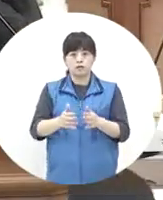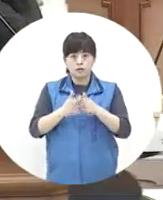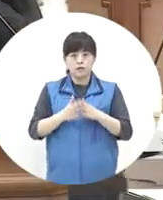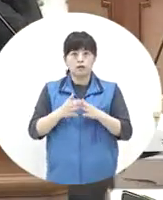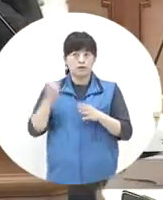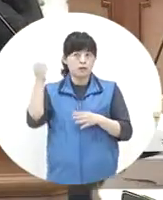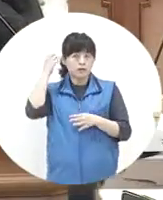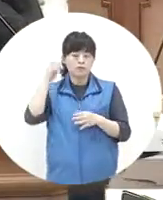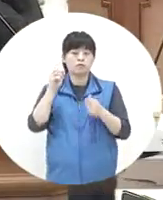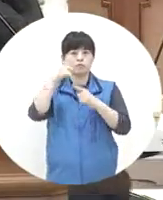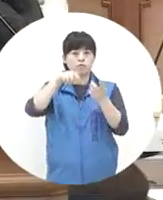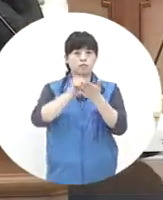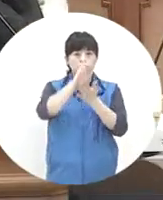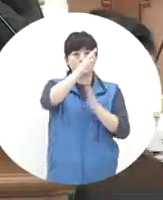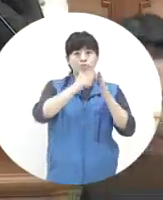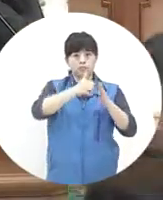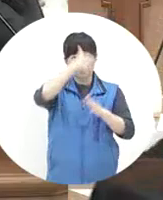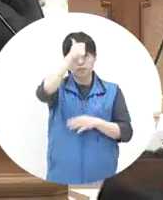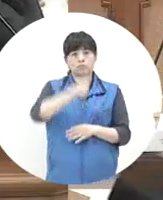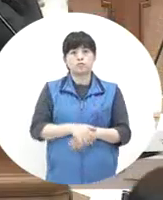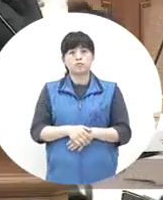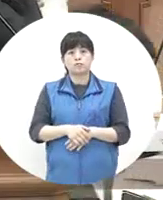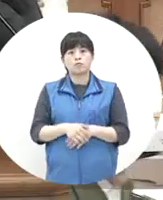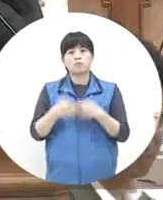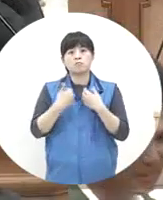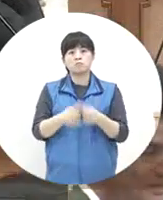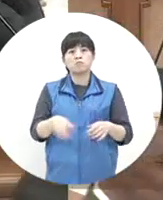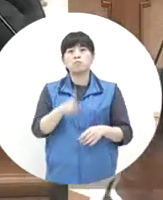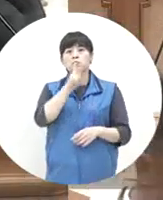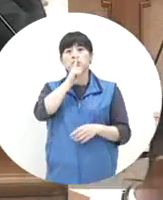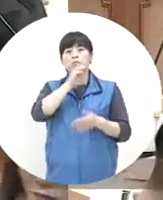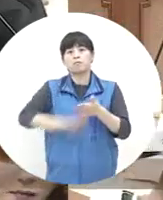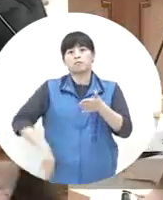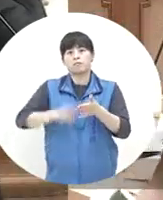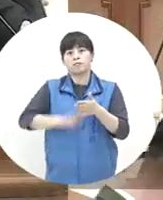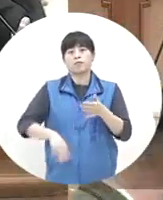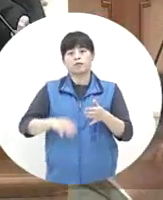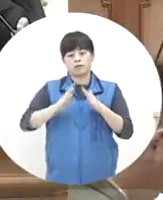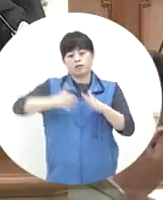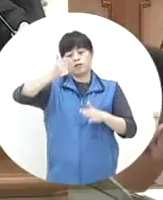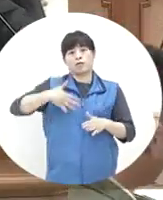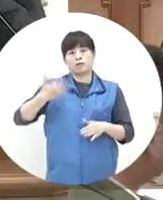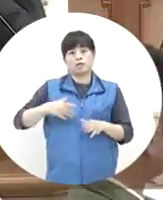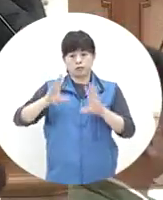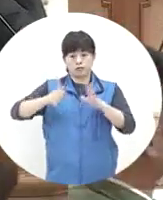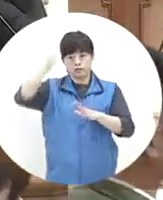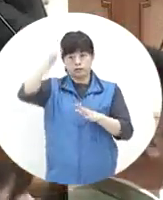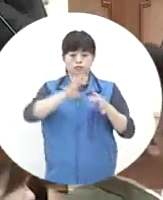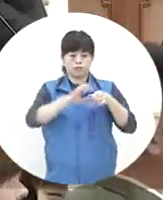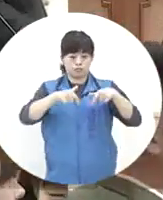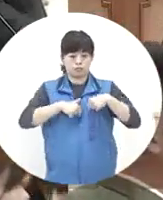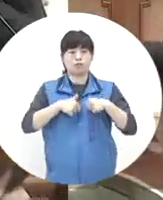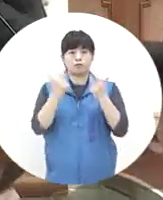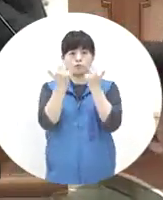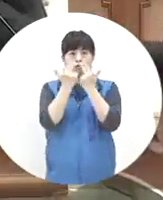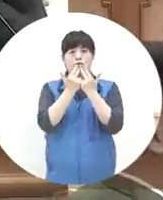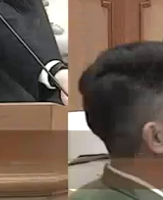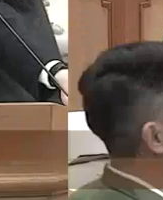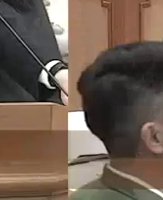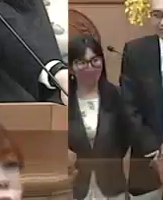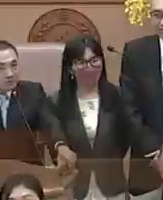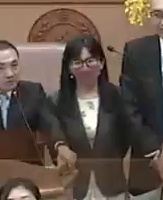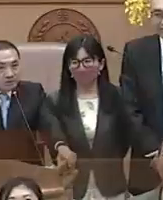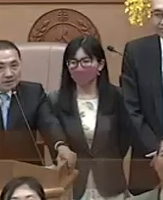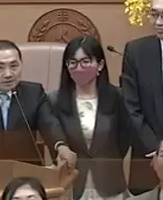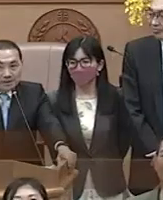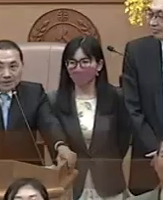息告诉市长，千万不要蒙蔽市长。市长，总统是关心新北市疫情的。 但